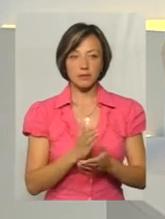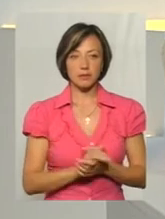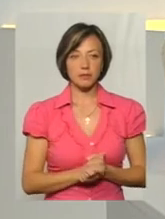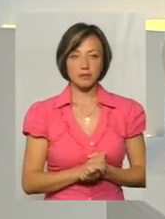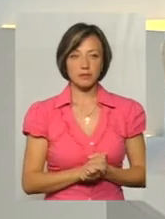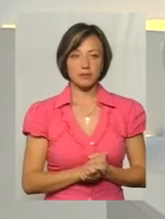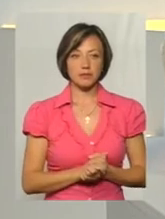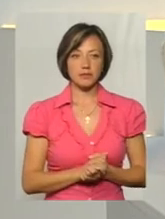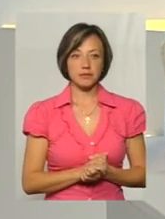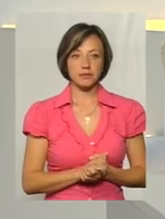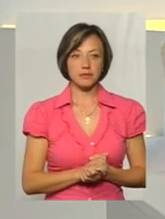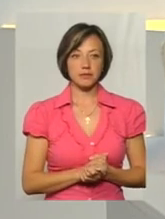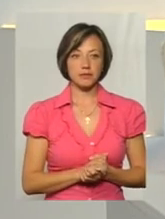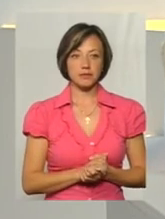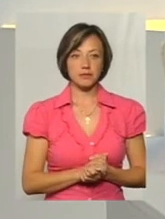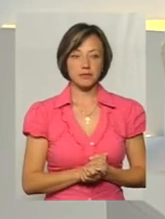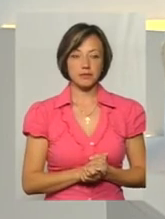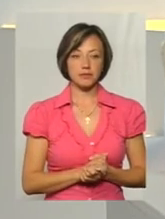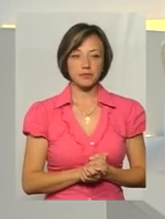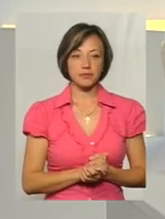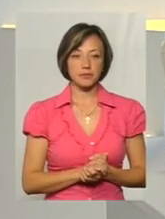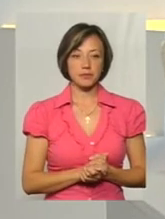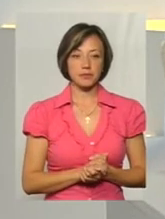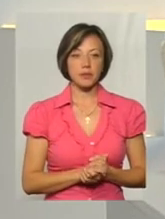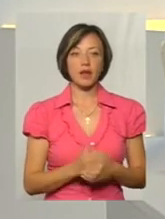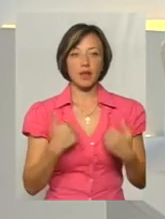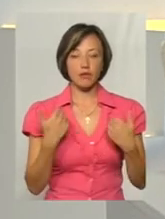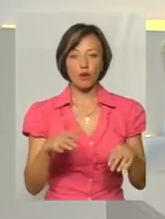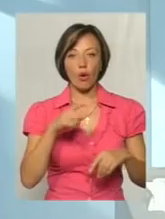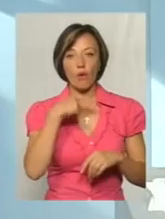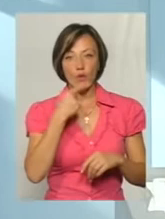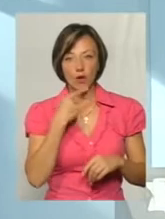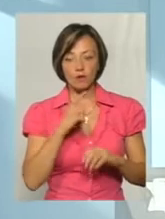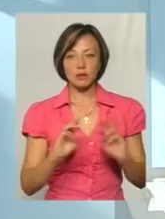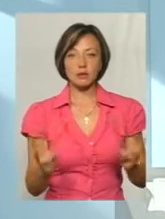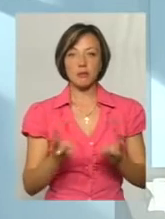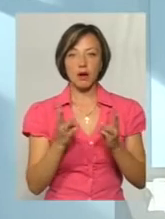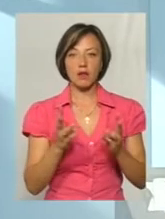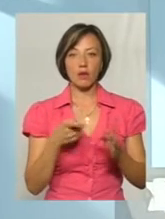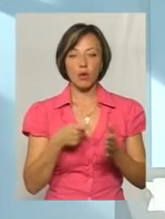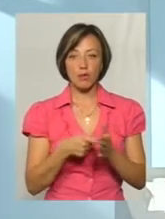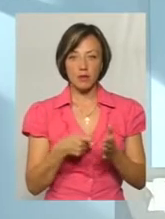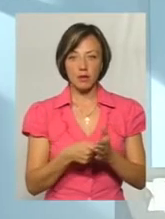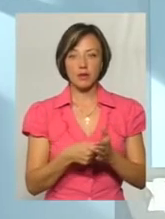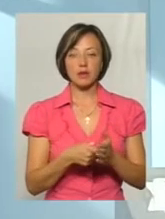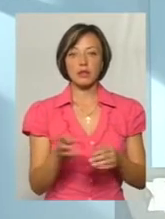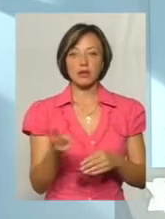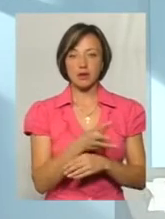убезпечити весь район? Я вже говорив, що буде спалені корми,